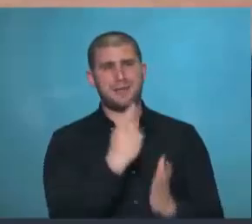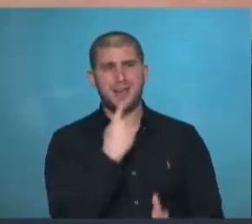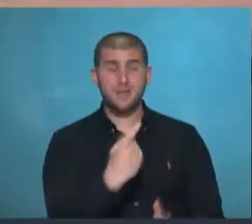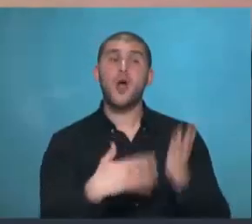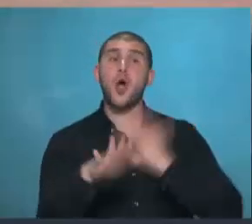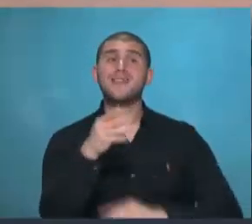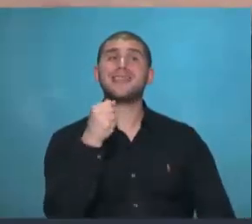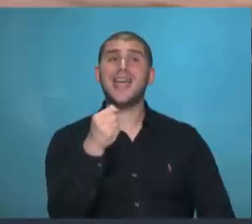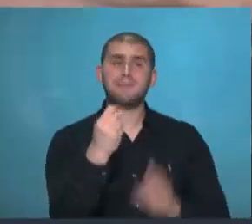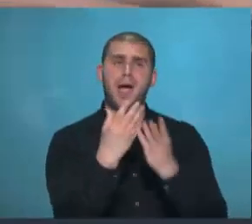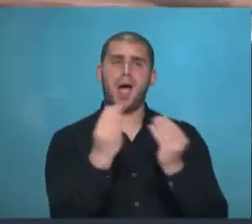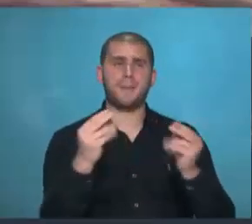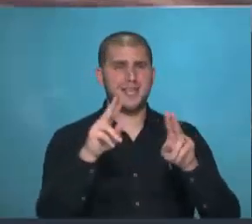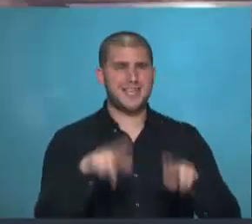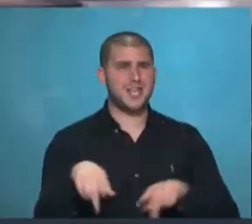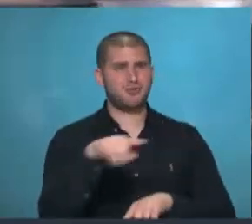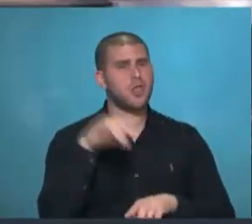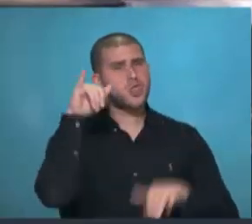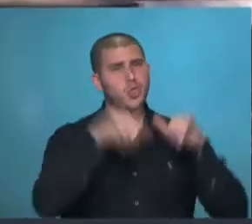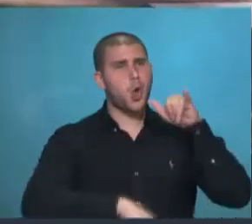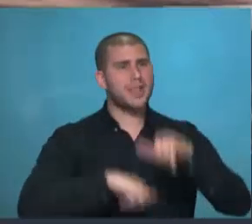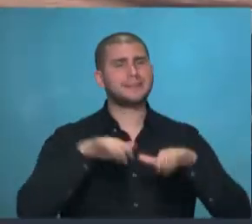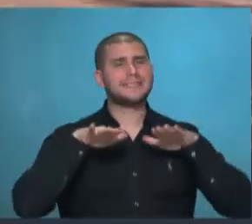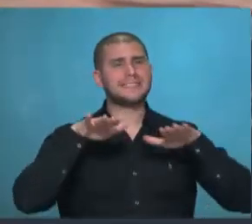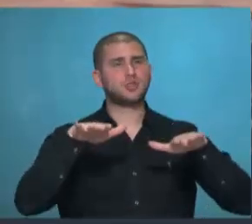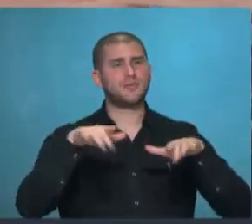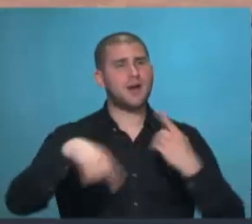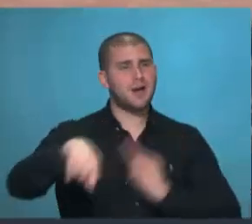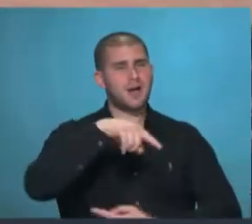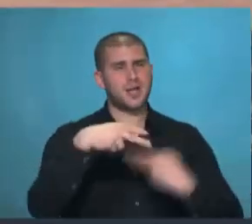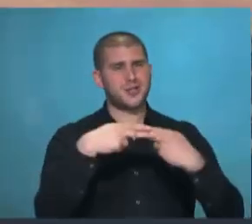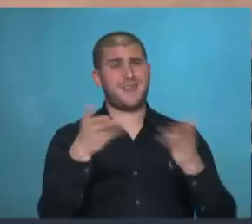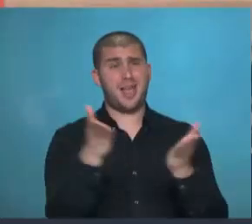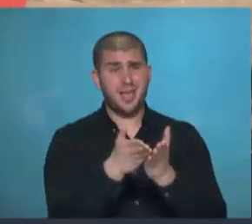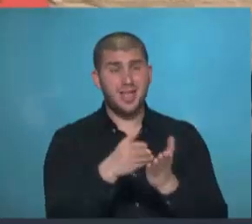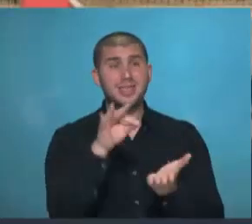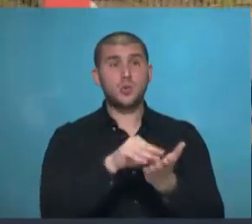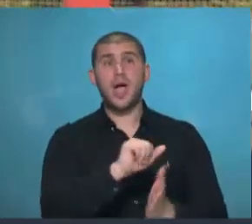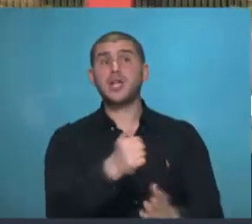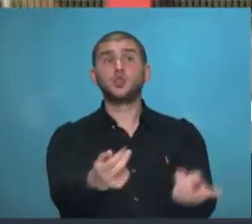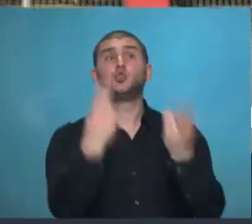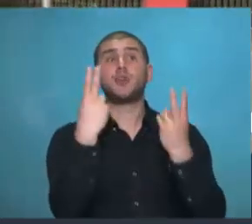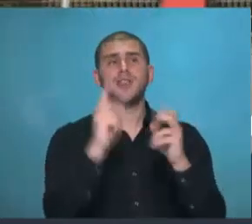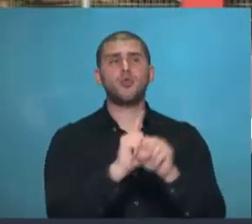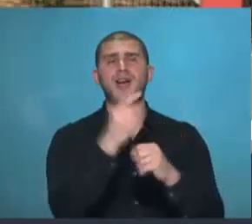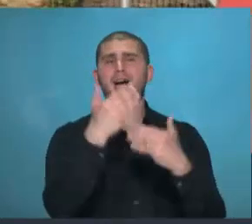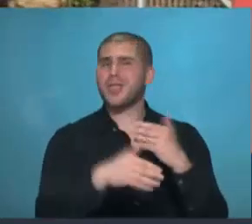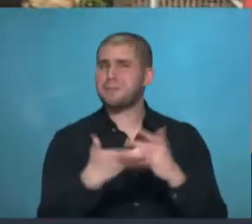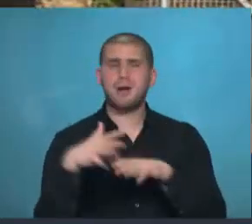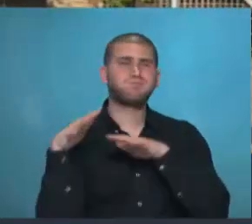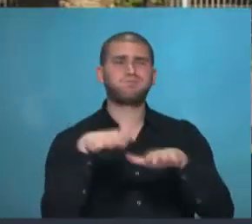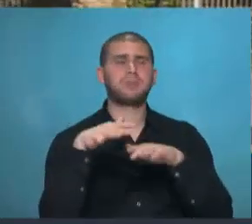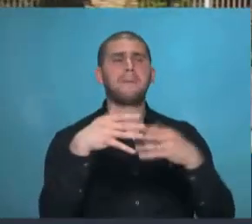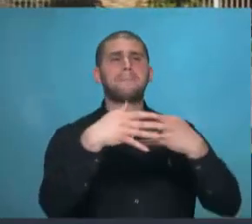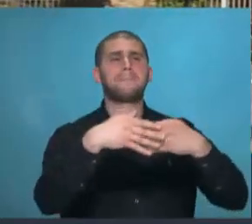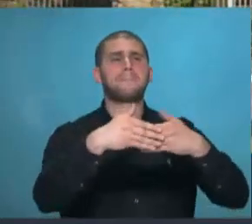אבל בעיקר התיירים הרבים מאוד שנוחתים בשדות התעופה שמקיפים את האילת, שהנקודה הכי שווה בתקופה האחרונה היא מעברי